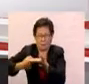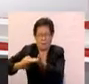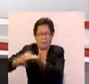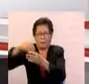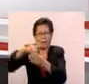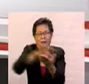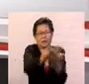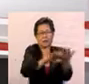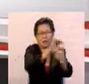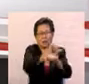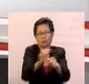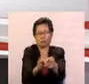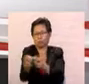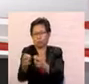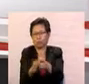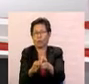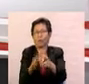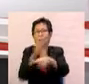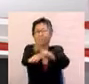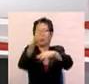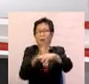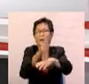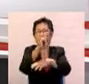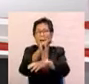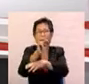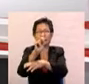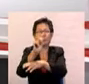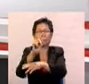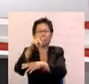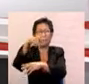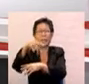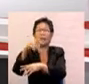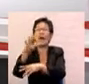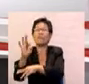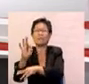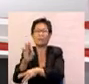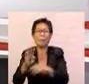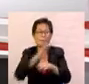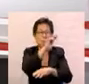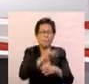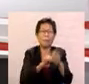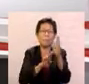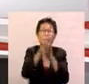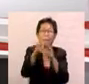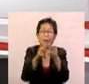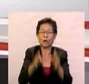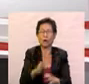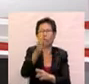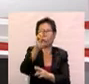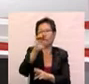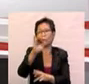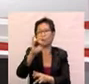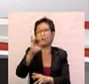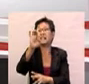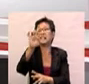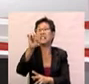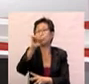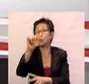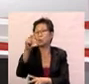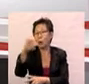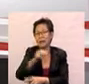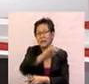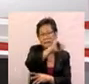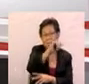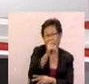dalam rangka kerja keusahawanan kebangsaan NEF. Tegas Menteri Pembangunan Usahawan Datuk Seri Muhammad Rizwan Yusof, JAKIM